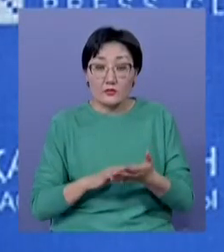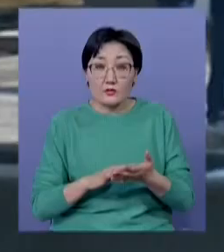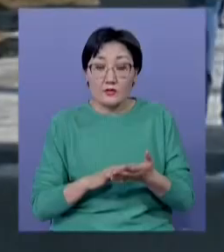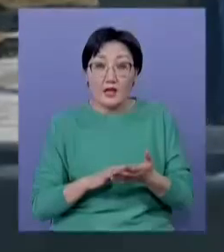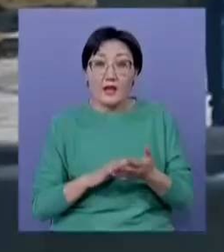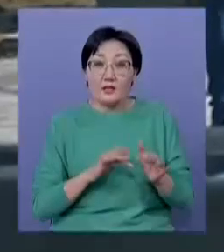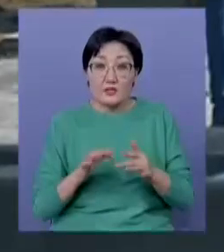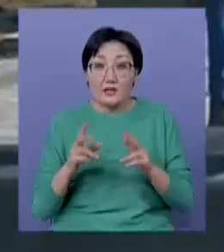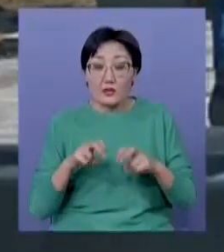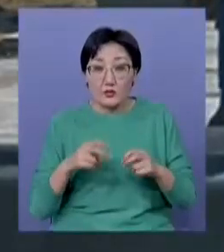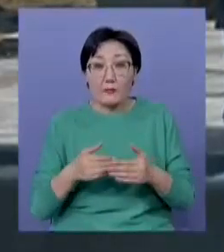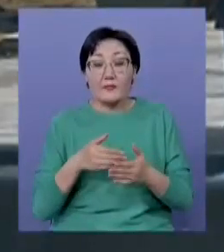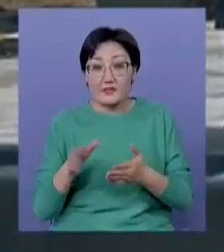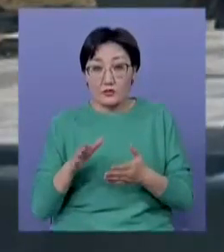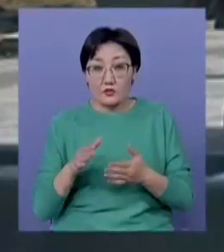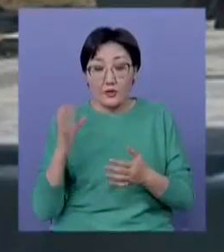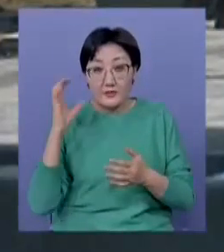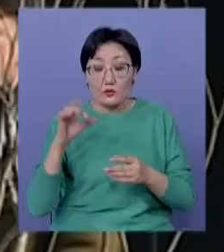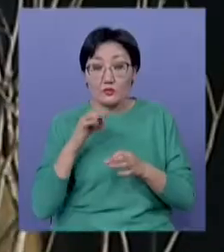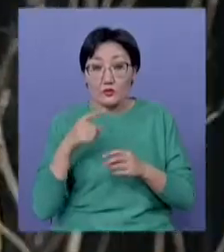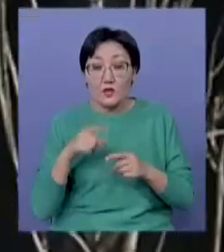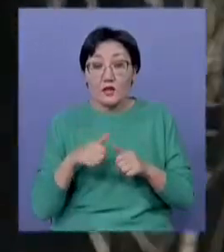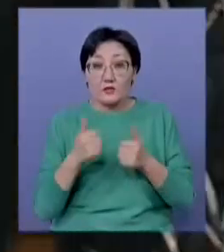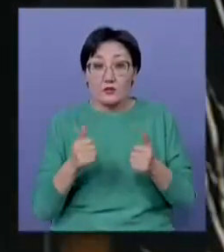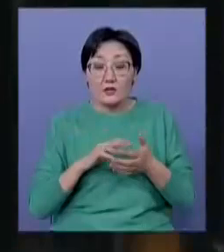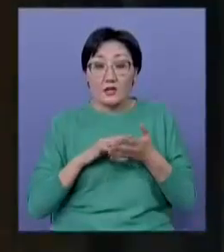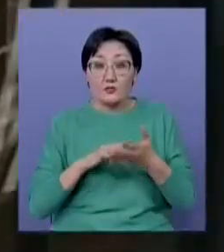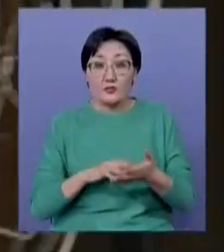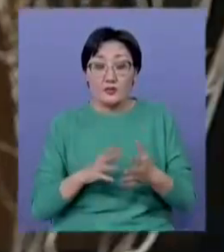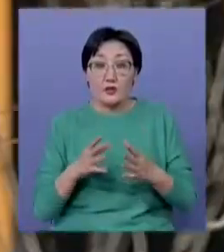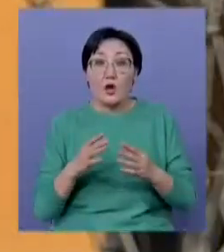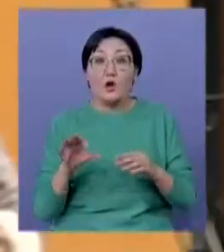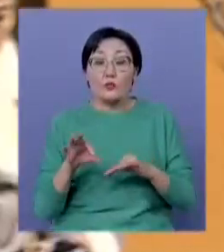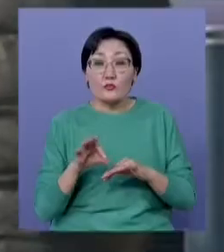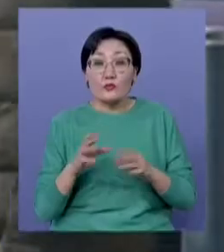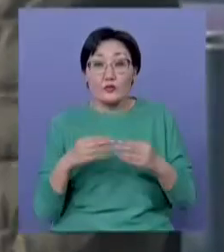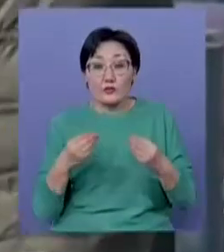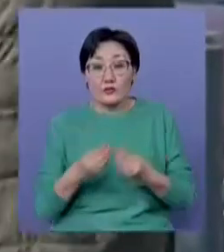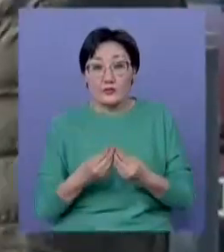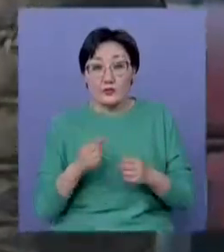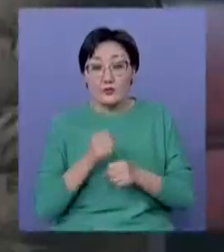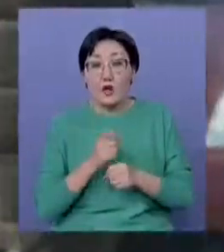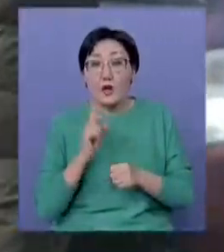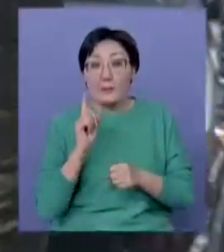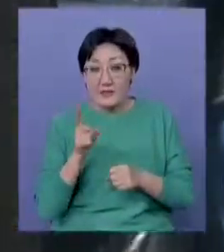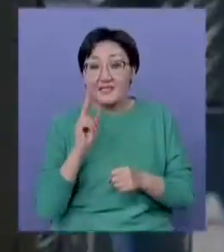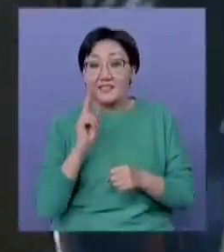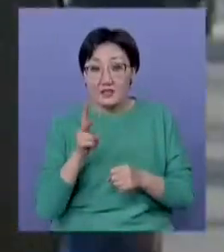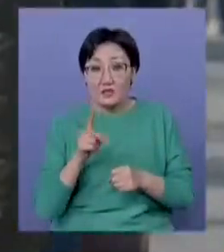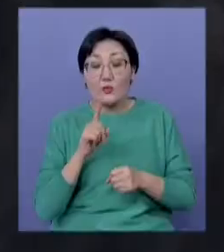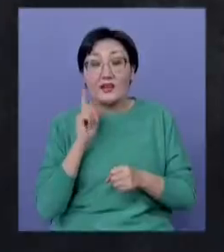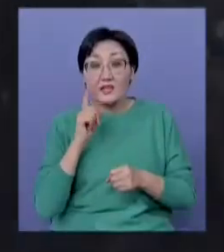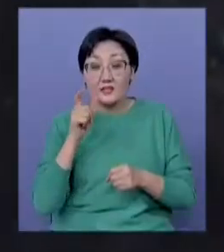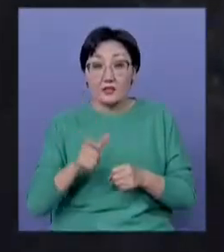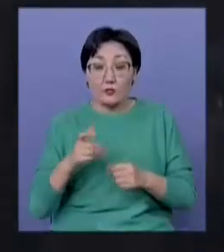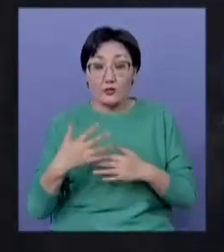тартады. Психологтардың айтуынша, ажырасуға арыз беретіндер үйленгендеріне бір немесе екі жыл болған жас жұбайлар. Тіпті